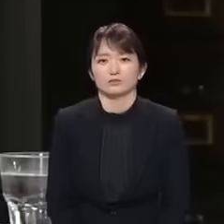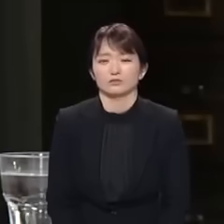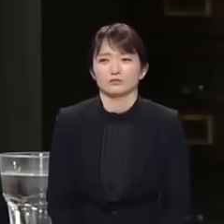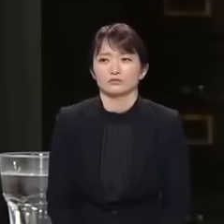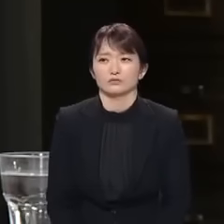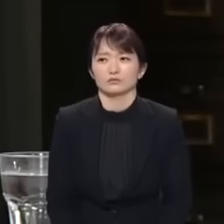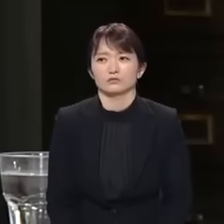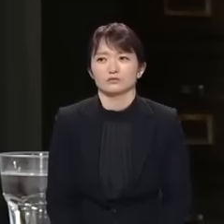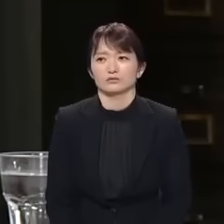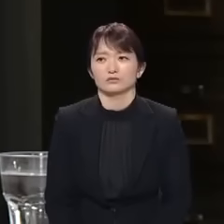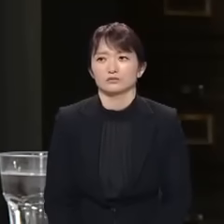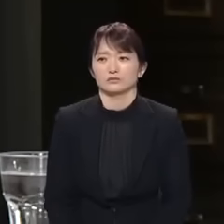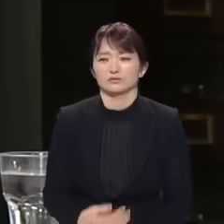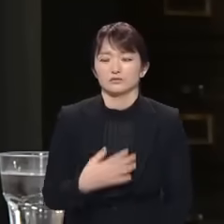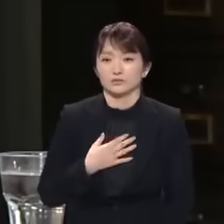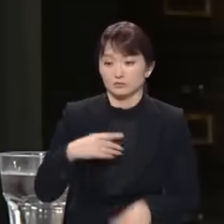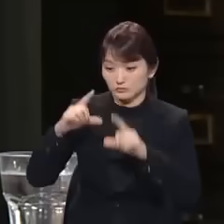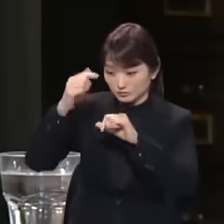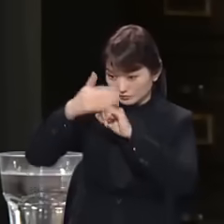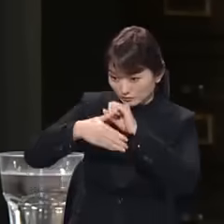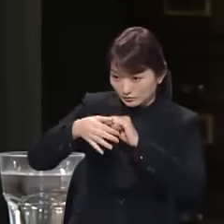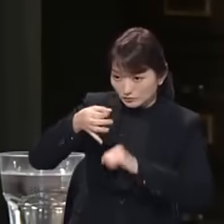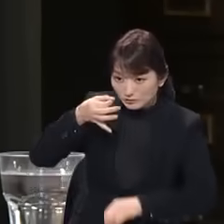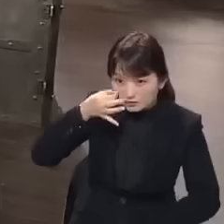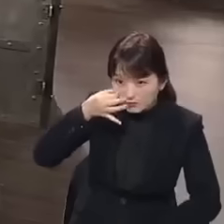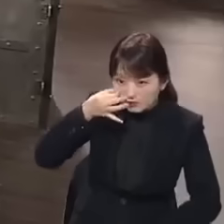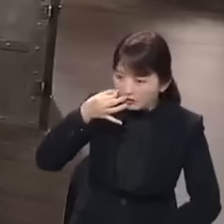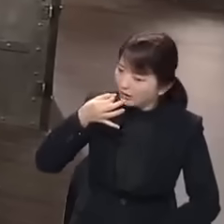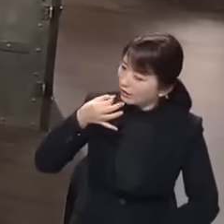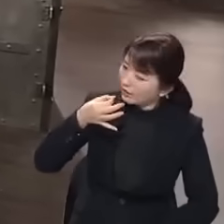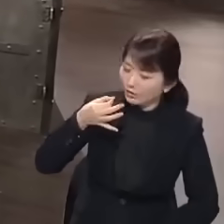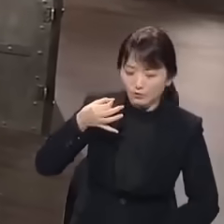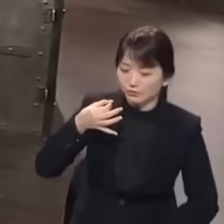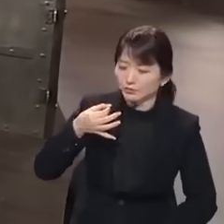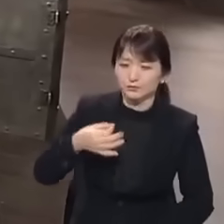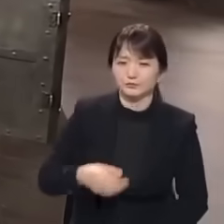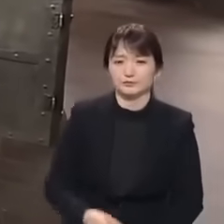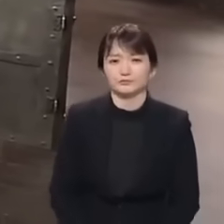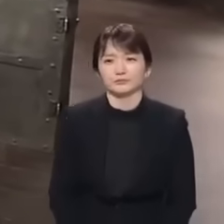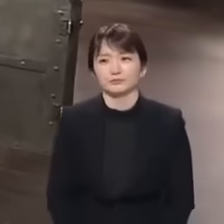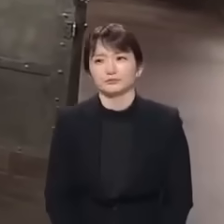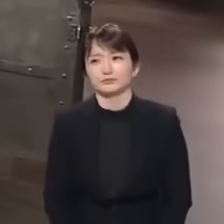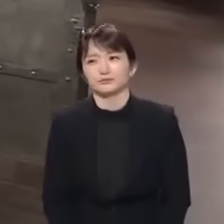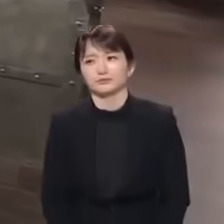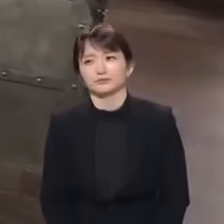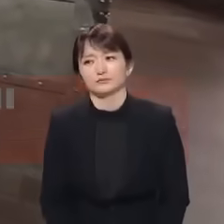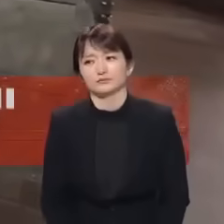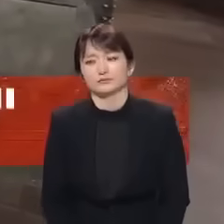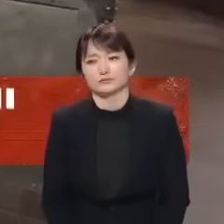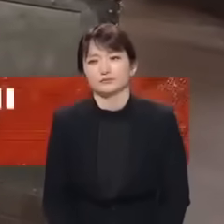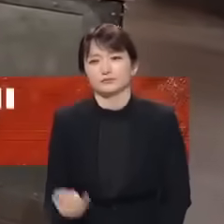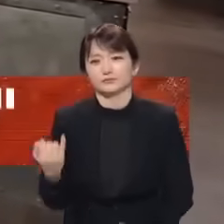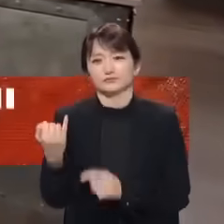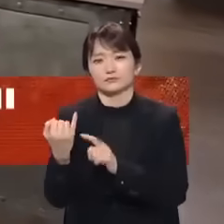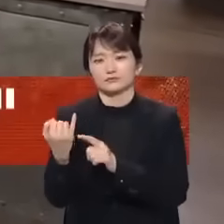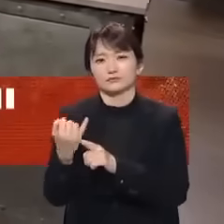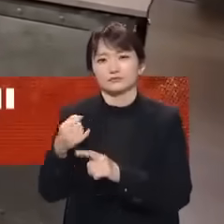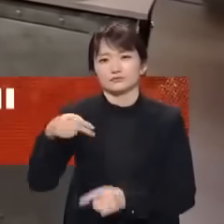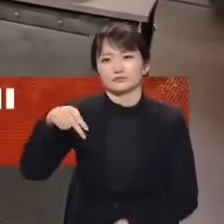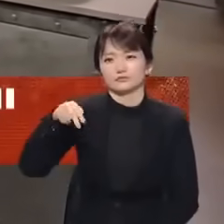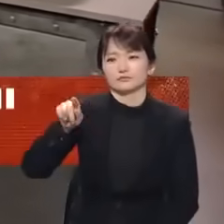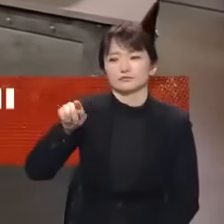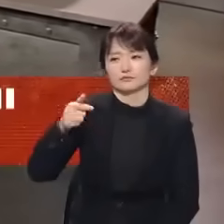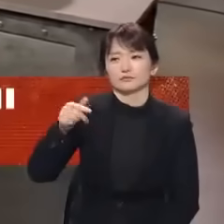저도 진짜 혀를 내둘렀습니다. 그 사진들을 보면서. 그러니까요. 네, 뭐 샤넬 자켓도 입고 있는 것 같고 네, 명품이 뭐 끝도